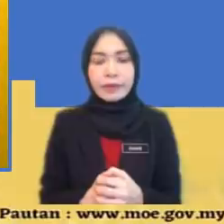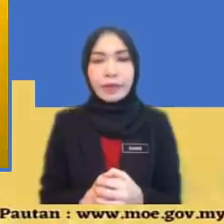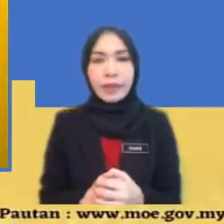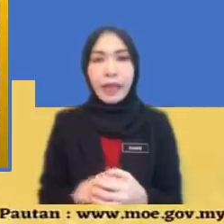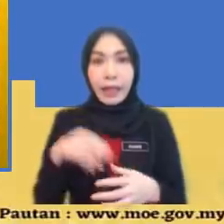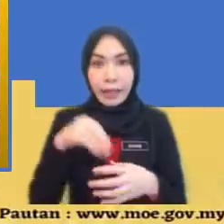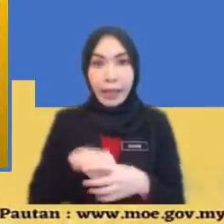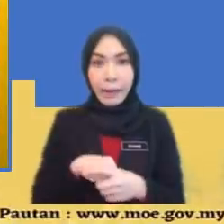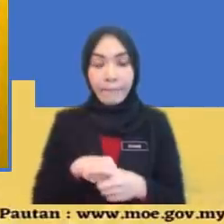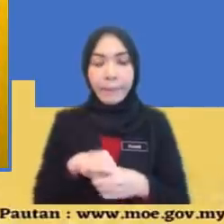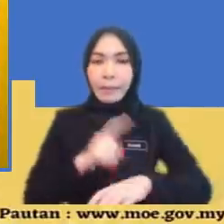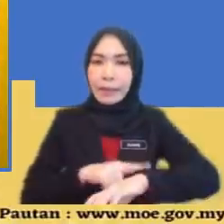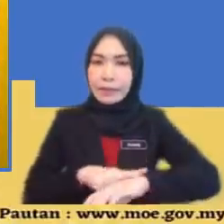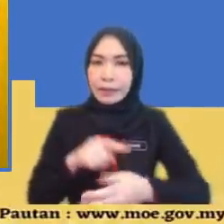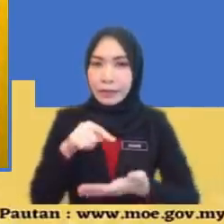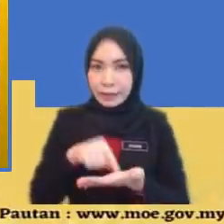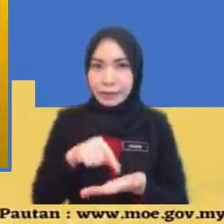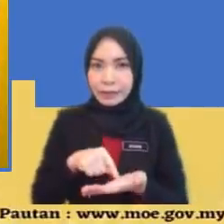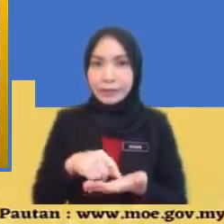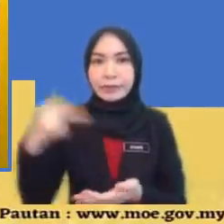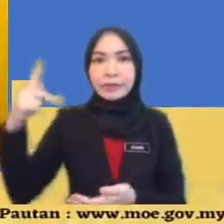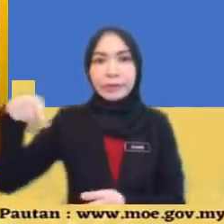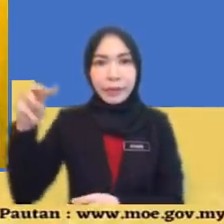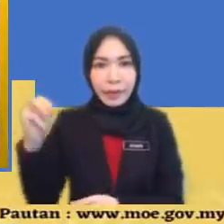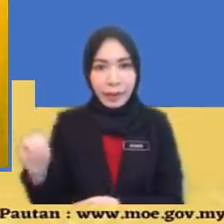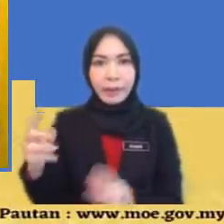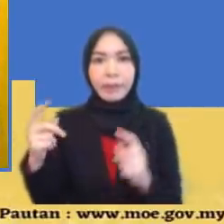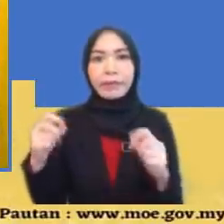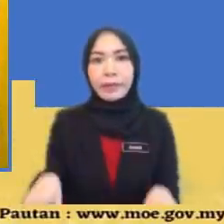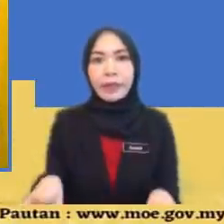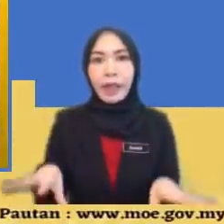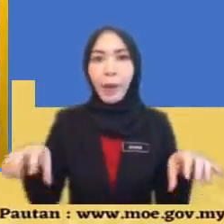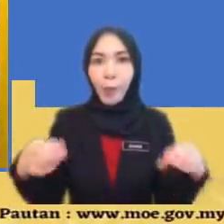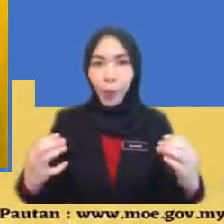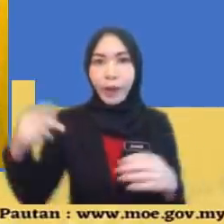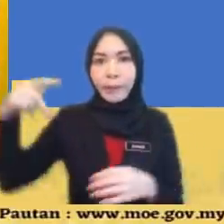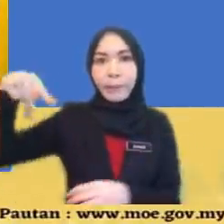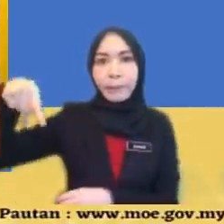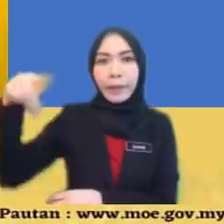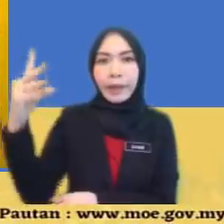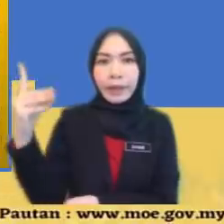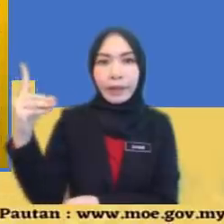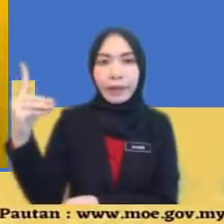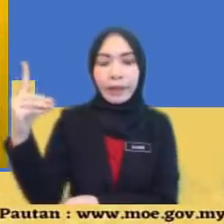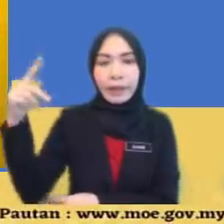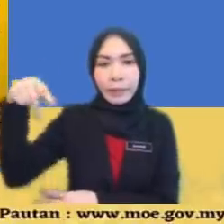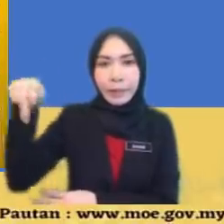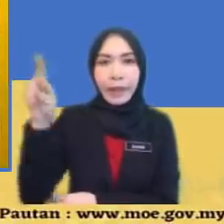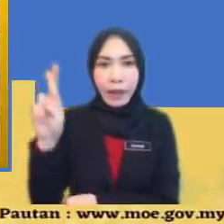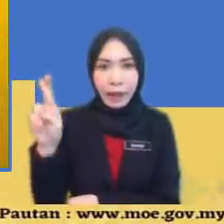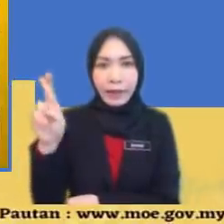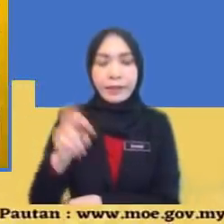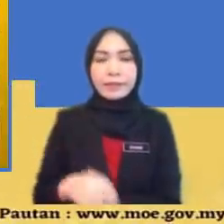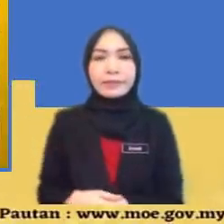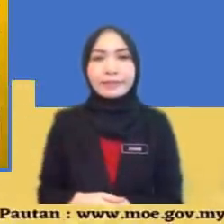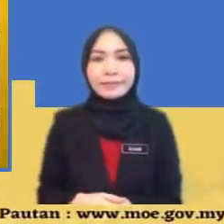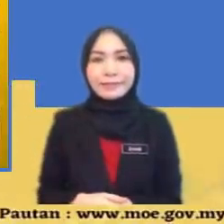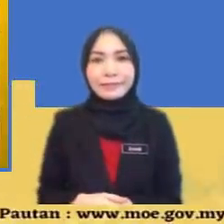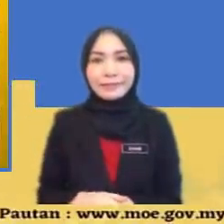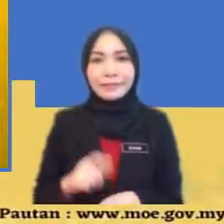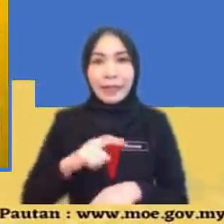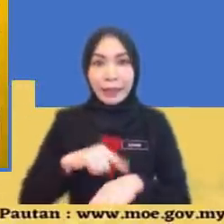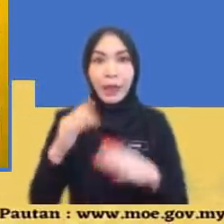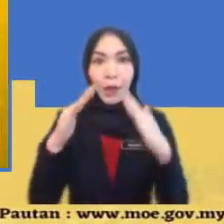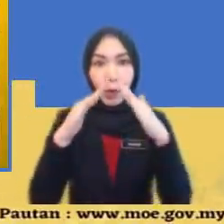GPM telah melaksanakan pengajaran dan pembelajaran di rumah atau lebih dikenali oleh ramai dengan nama V DPR